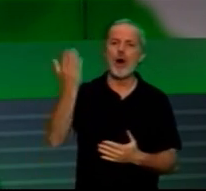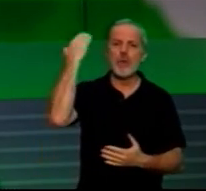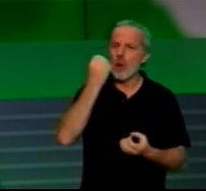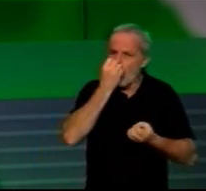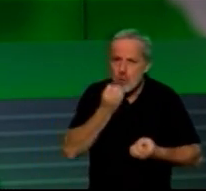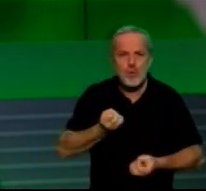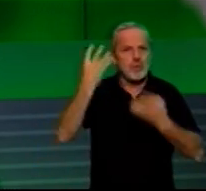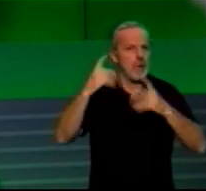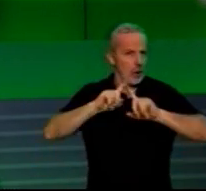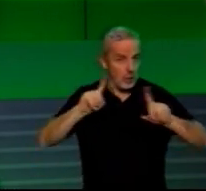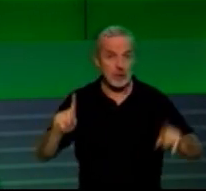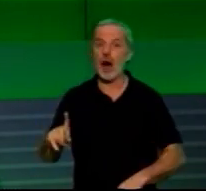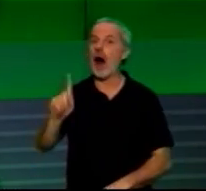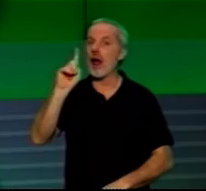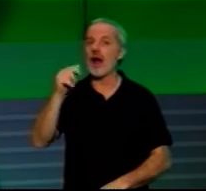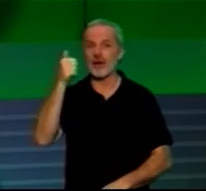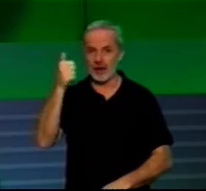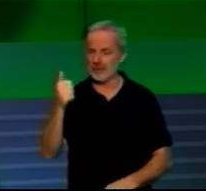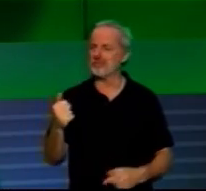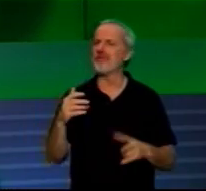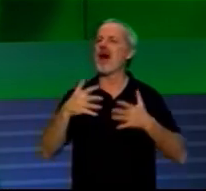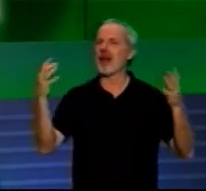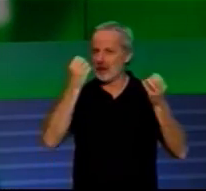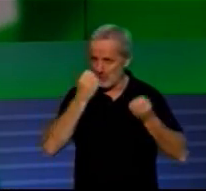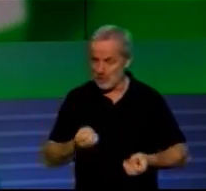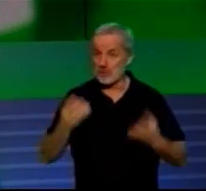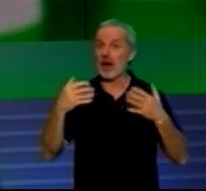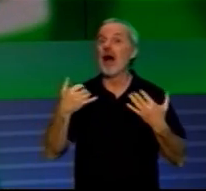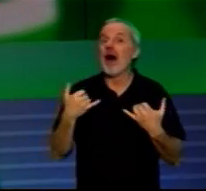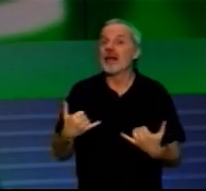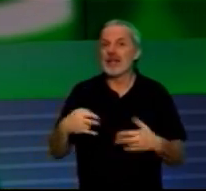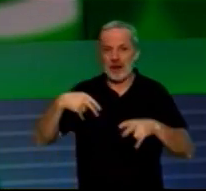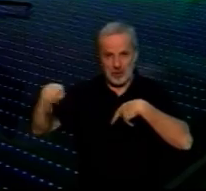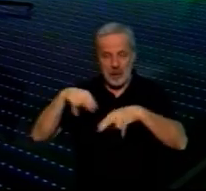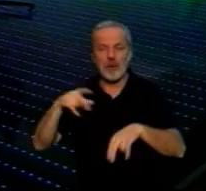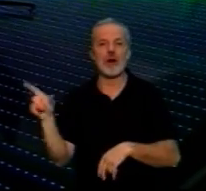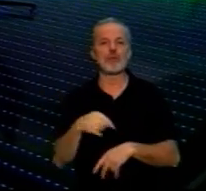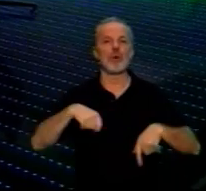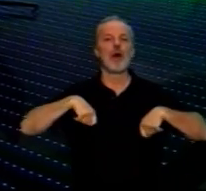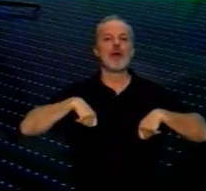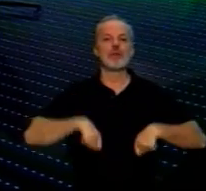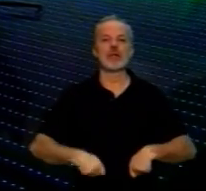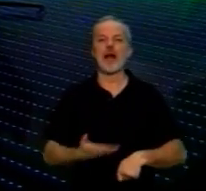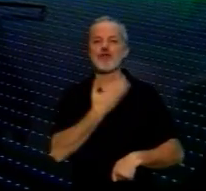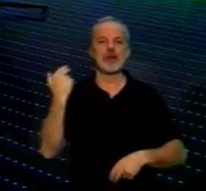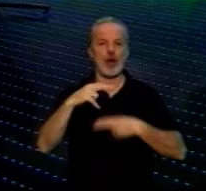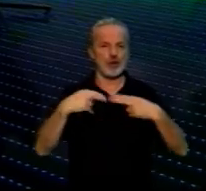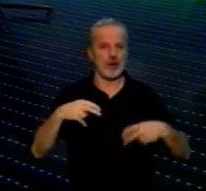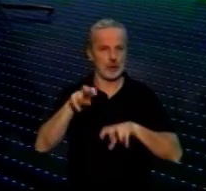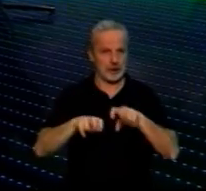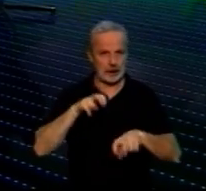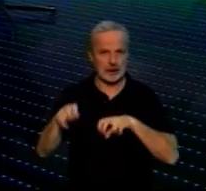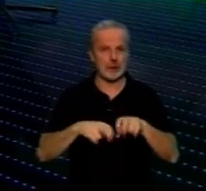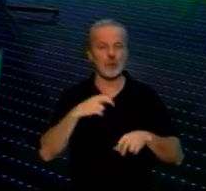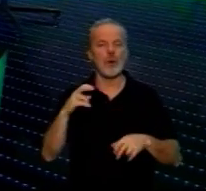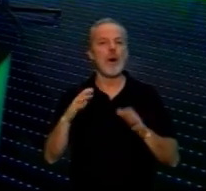jeden unikátní úspěch. A mimo jiné i o něm si dnes budeme povídat. Povídat si budeme s předsedou Českého svazu cyklistiky Marianem Štětinou. Dobrý